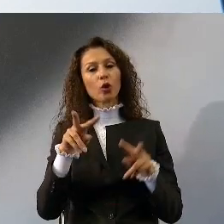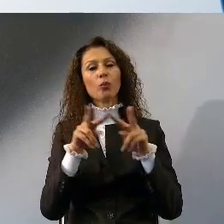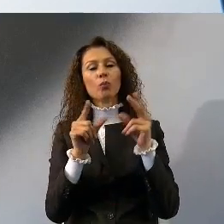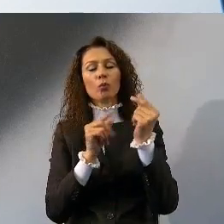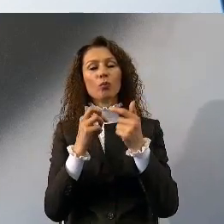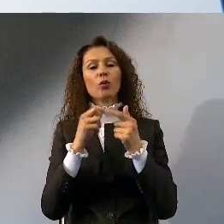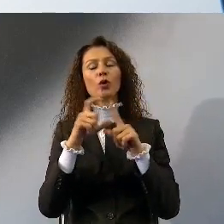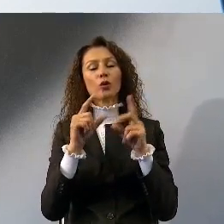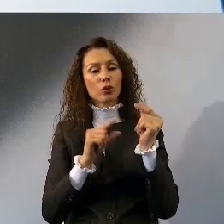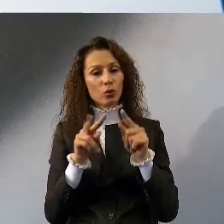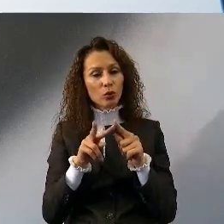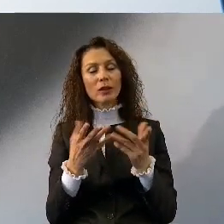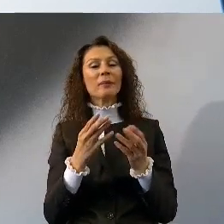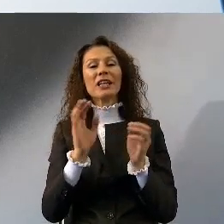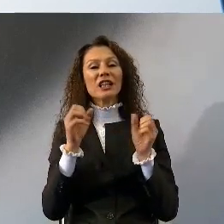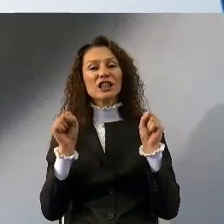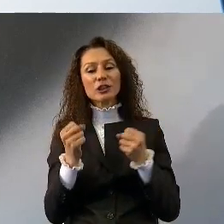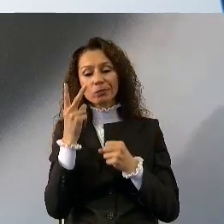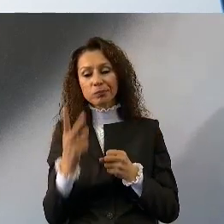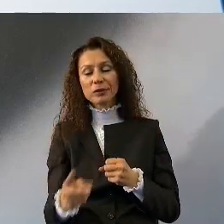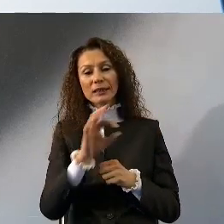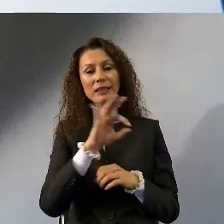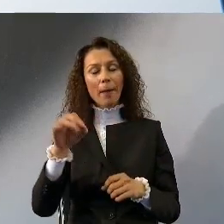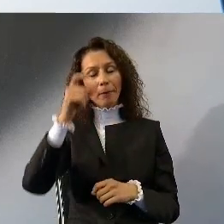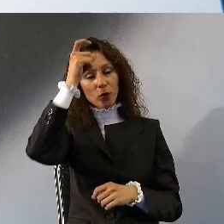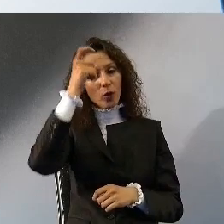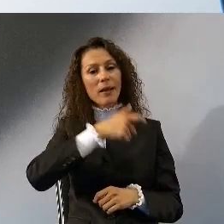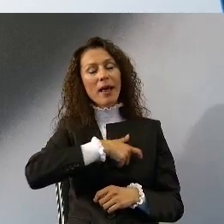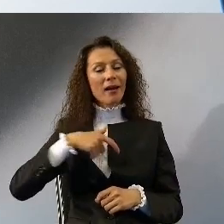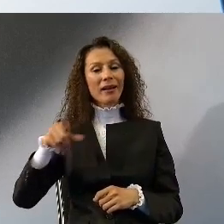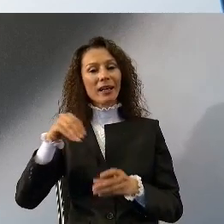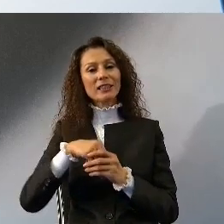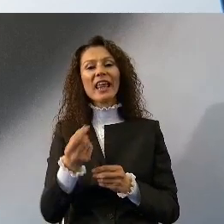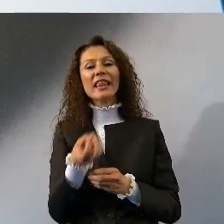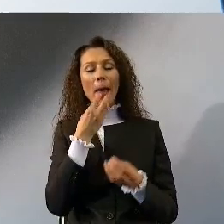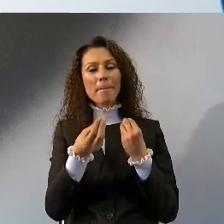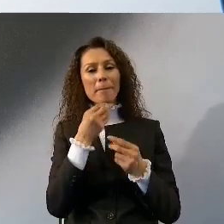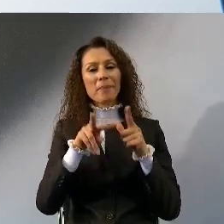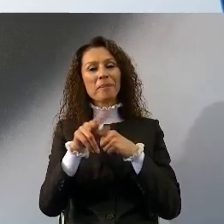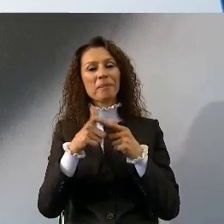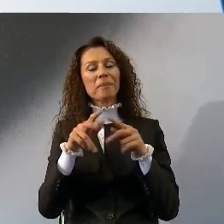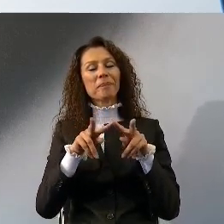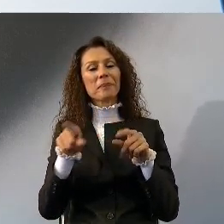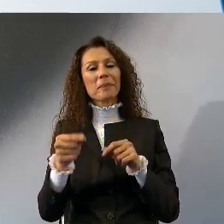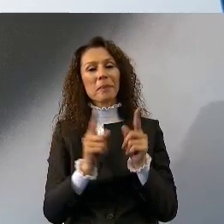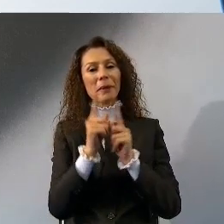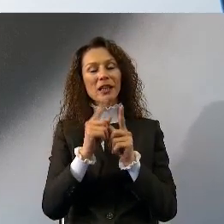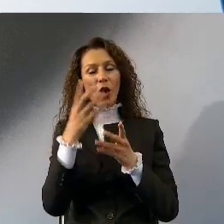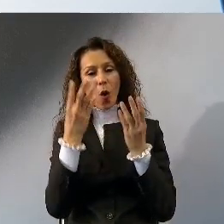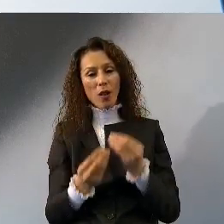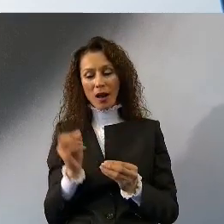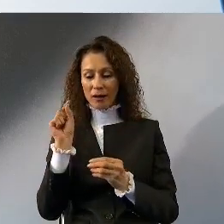gibi kış yağmurlarıyla büyüyen yerli tohumlarımızı yem bitkisi olarak yetiştirmeye başladık. Şu anda ne yazık ki